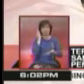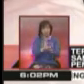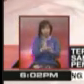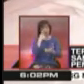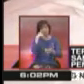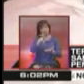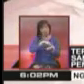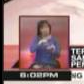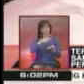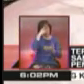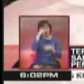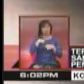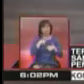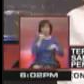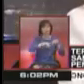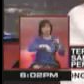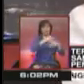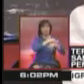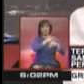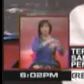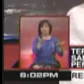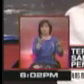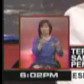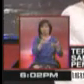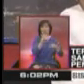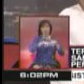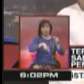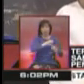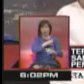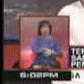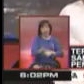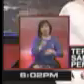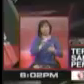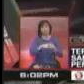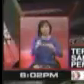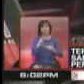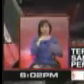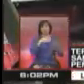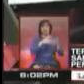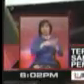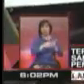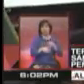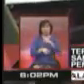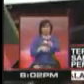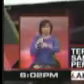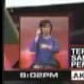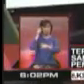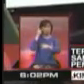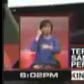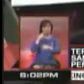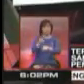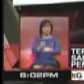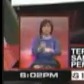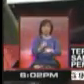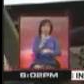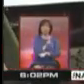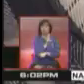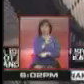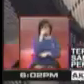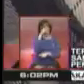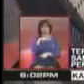media dahil di nila maayos yung kaso na yun. Ibinulgar din ni Tyrone kung paano umano siya ginamit ng Los Baños PNP sa racket